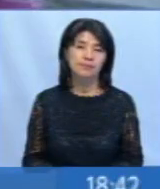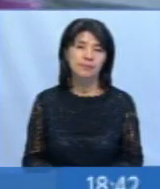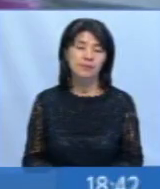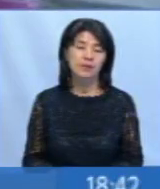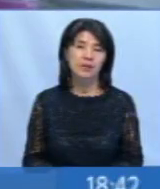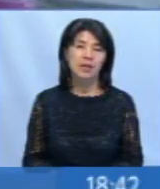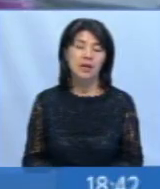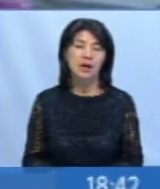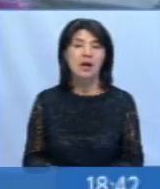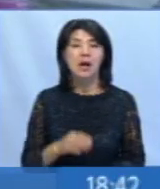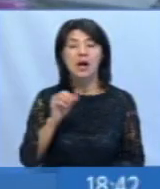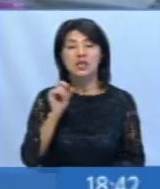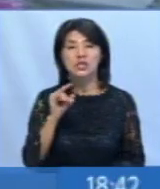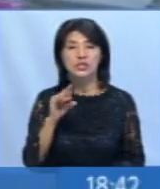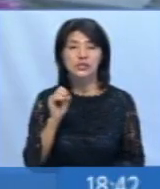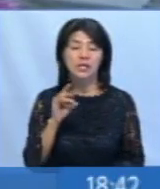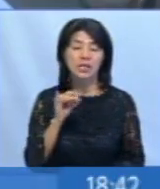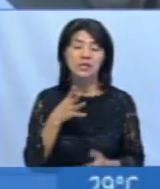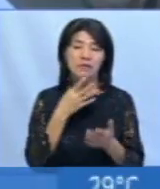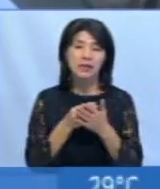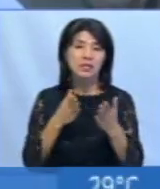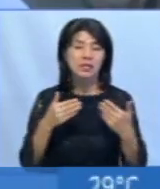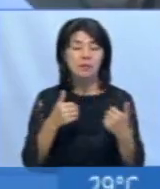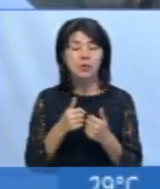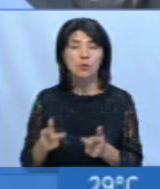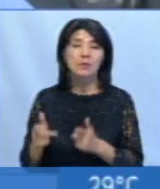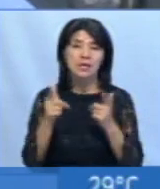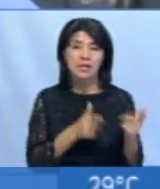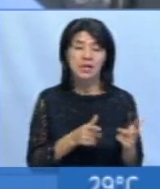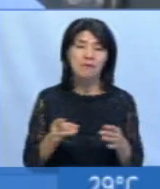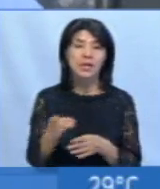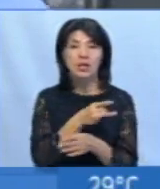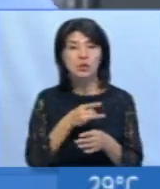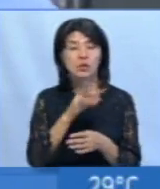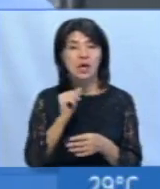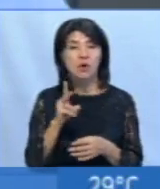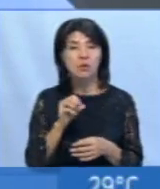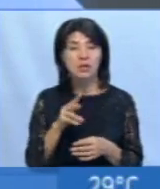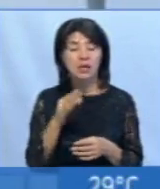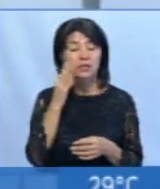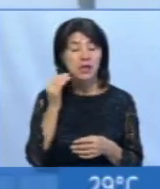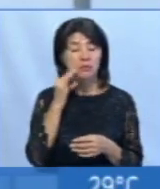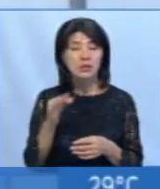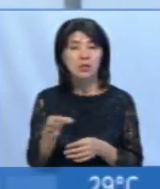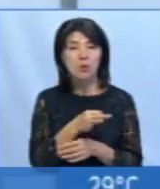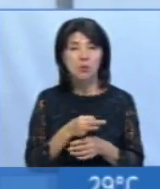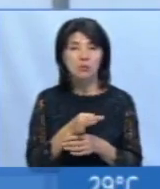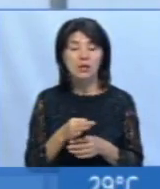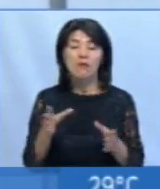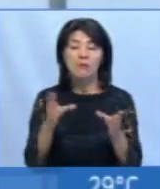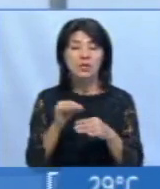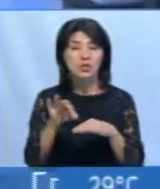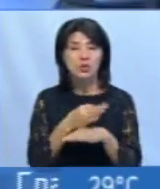Аршин Серик вместе со своей семьей неделю назад переехали в район Акулы из Алматинской области. Вместе с супругой они воспитывают троих детей.